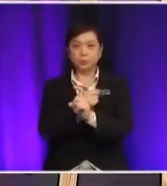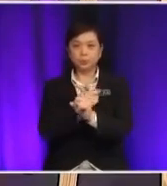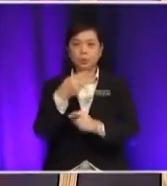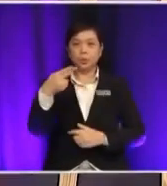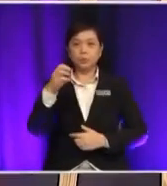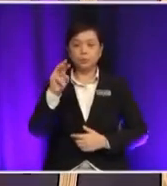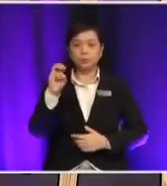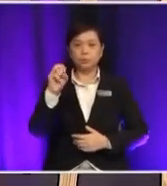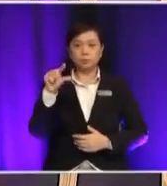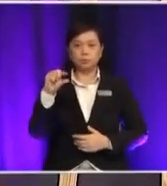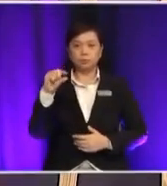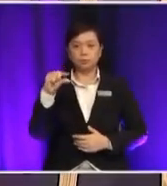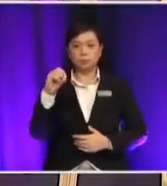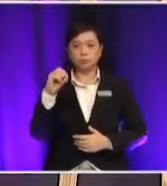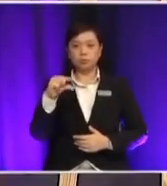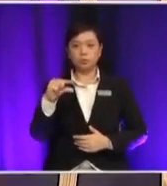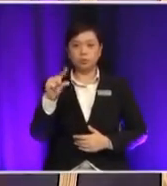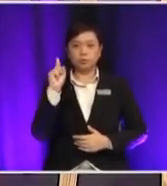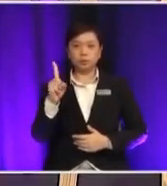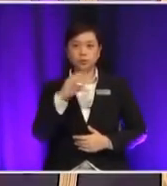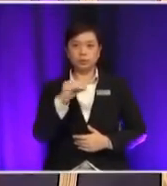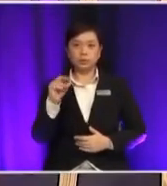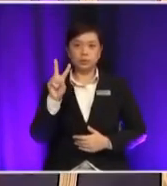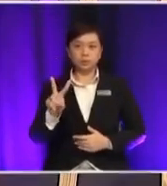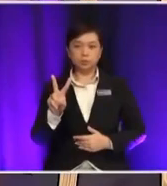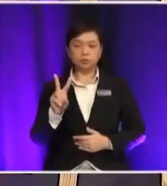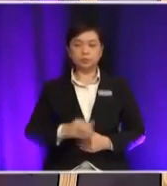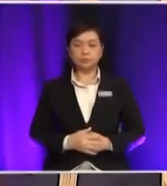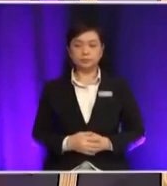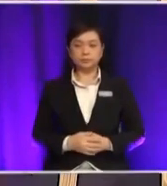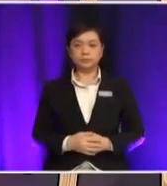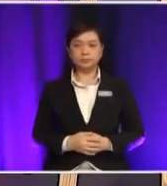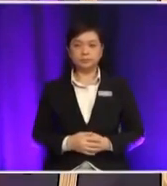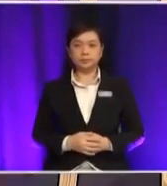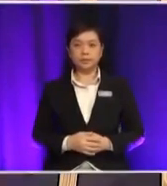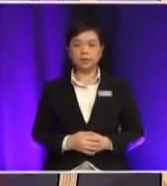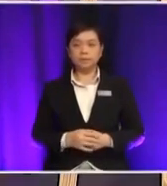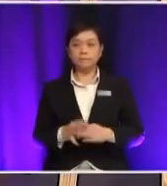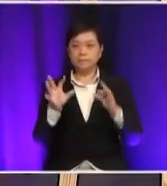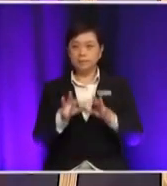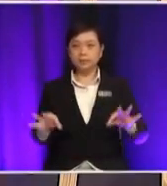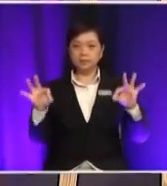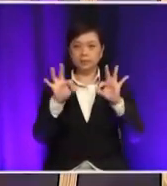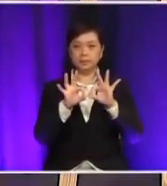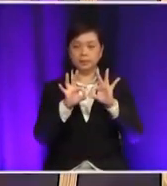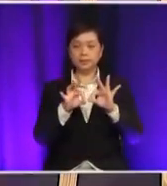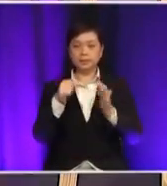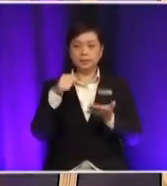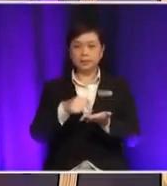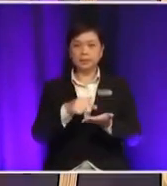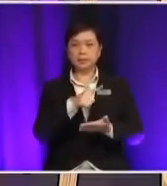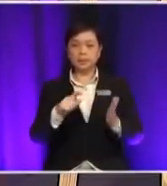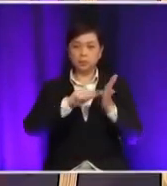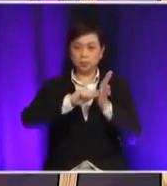metafase 1 dan Kromosom homolog di metafasa 2 ini penting oke inilah yang kunci